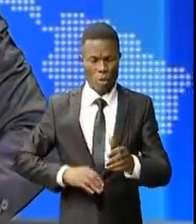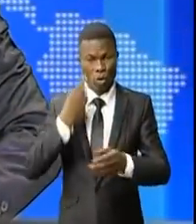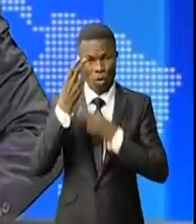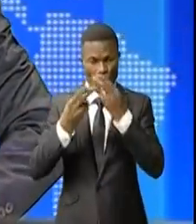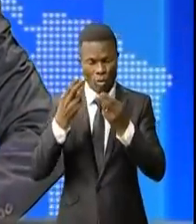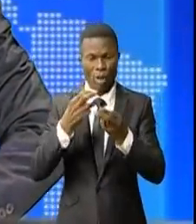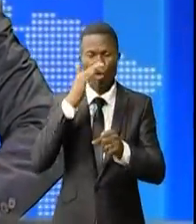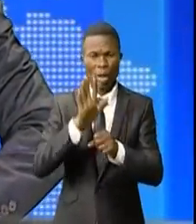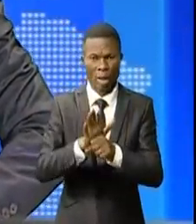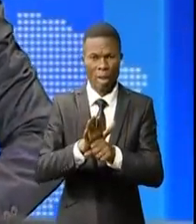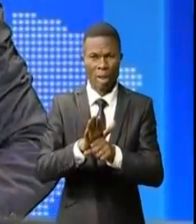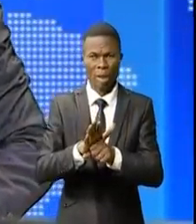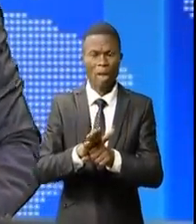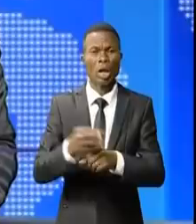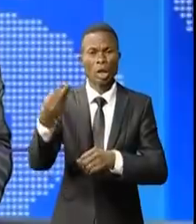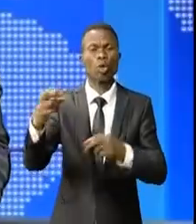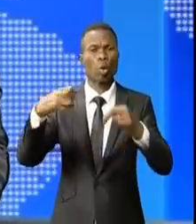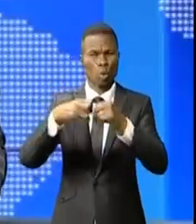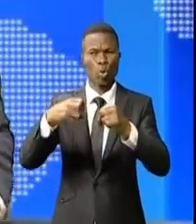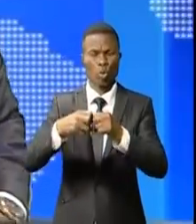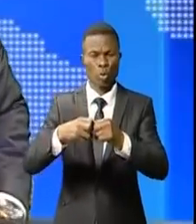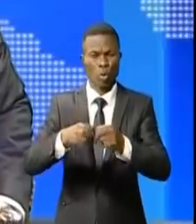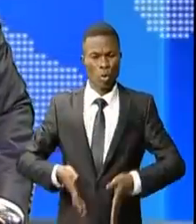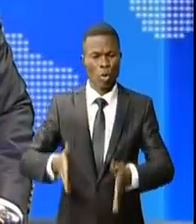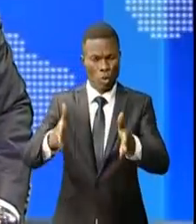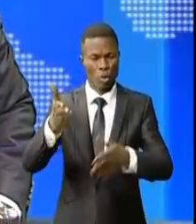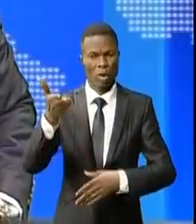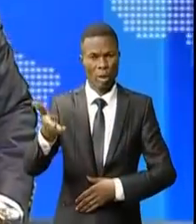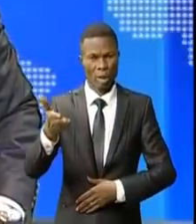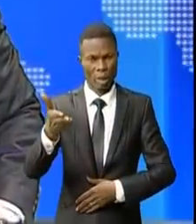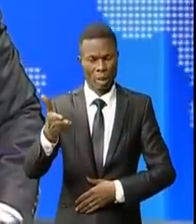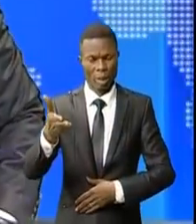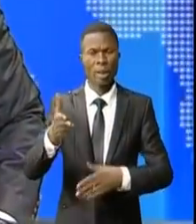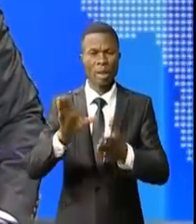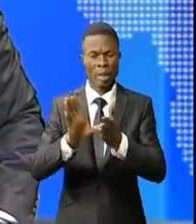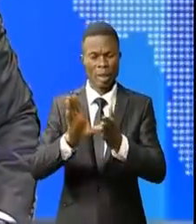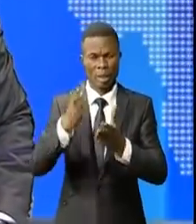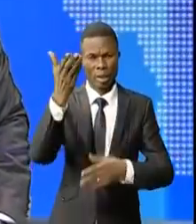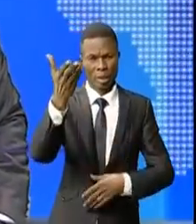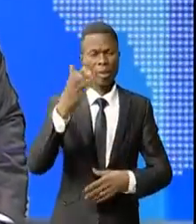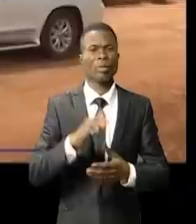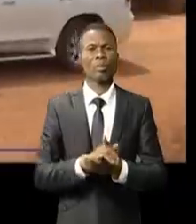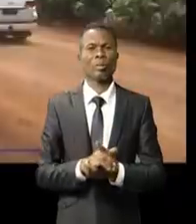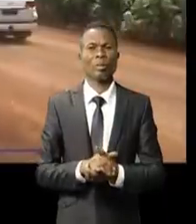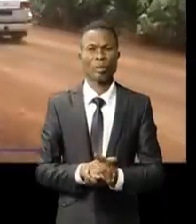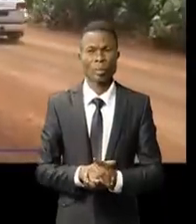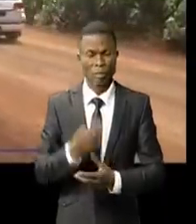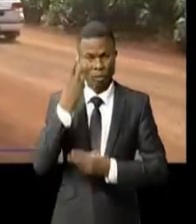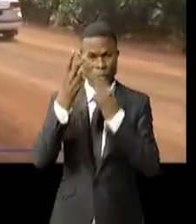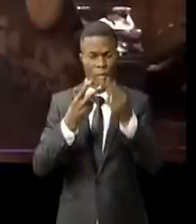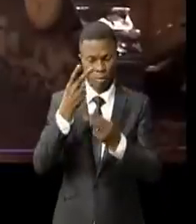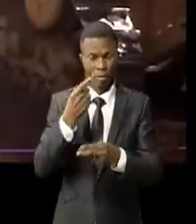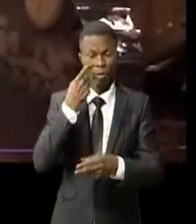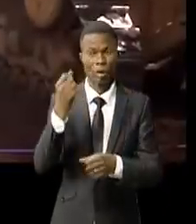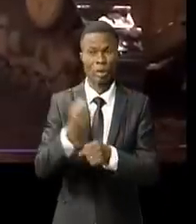route et promet même l'électrification de ce tronçon routier. Regardez. Avec cette visite